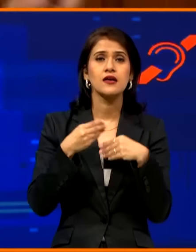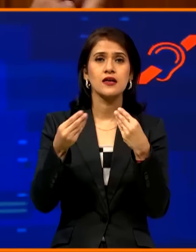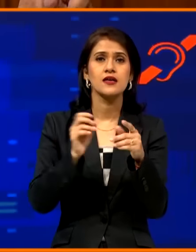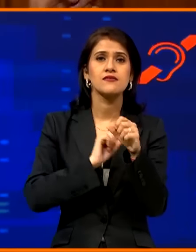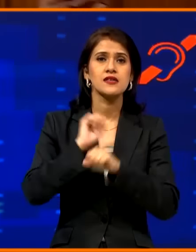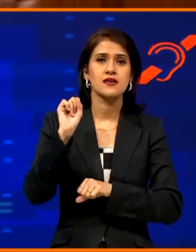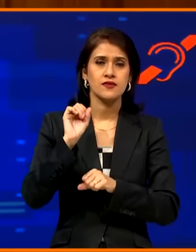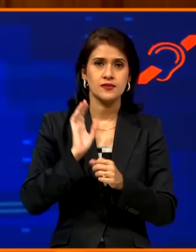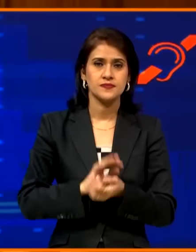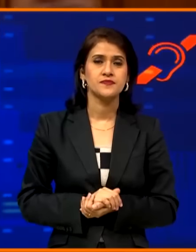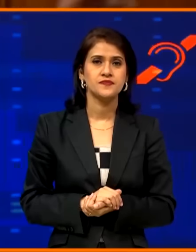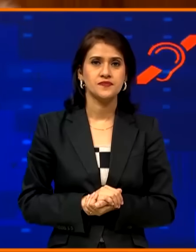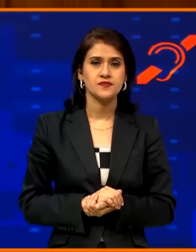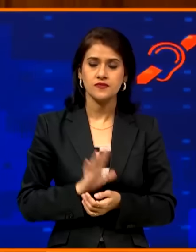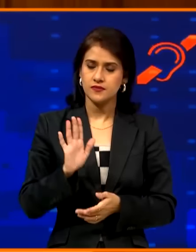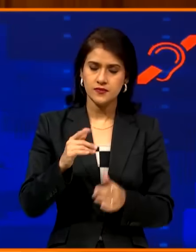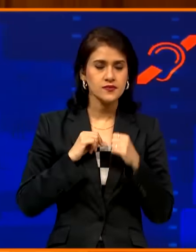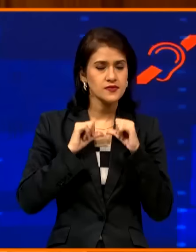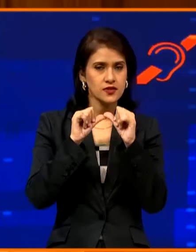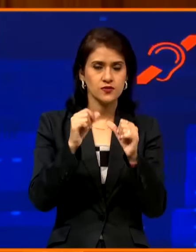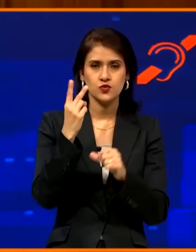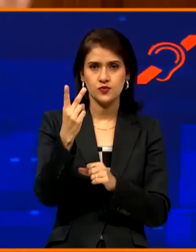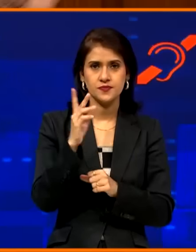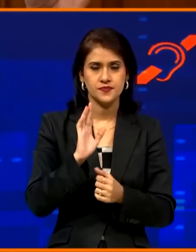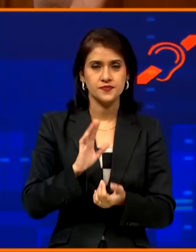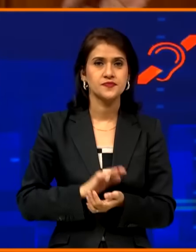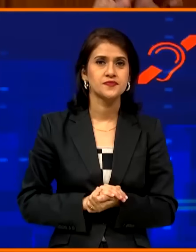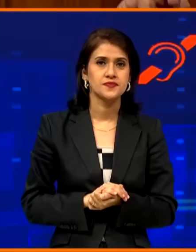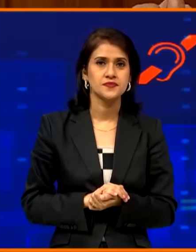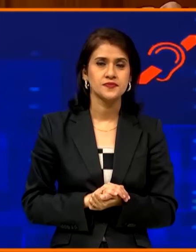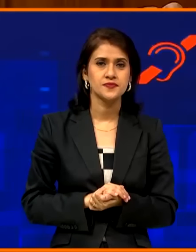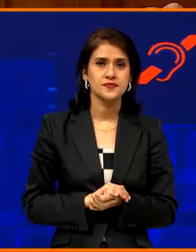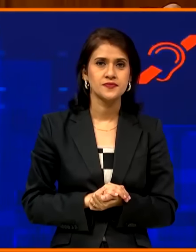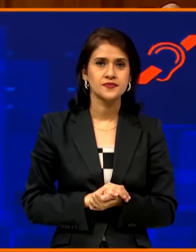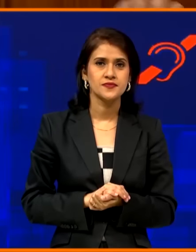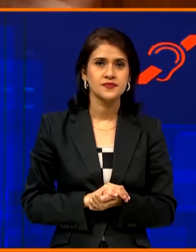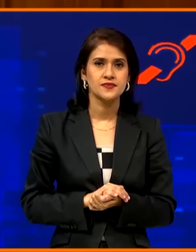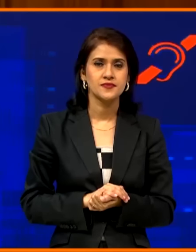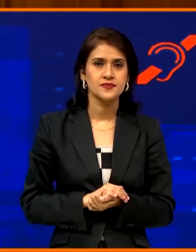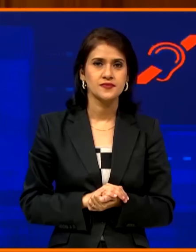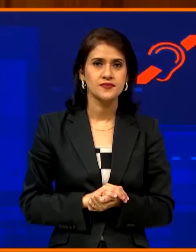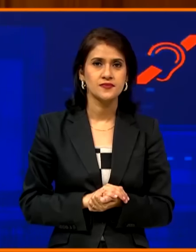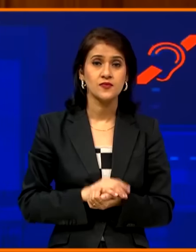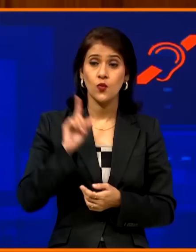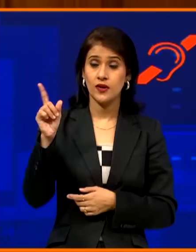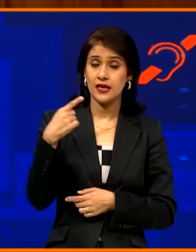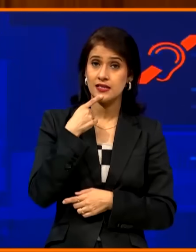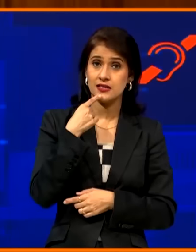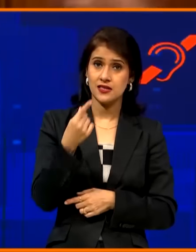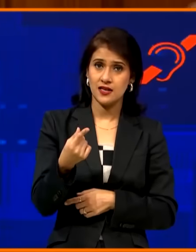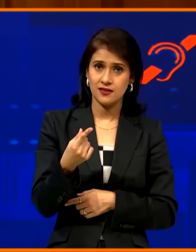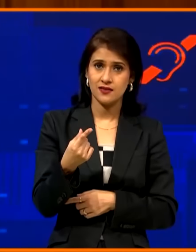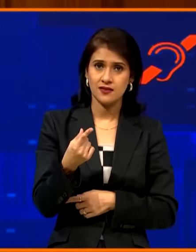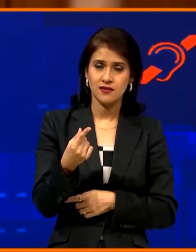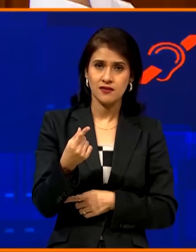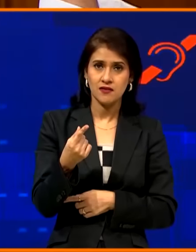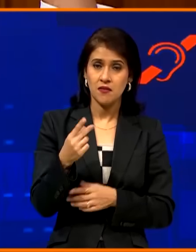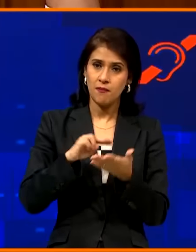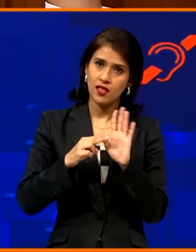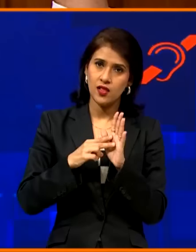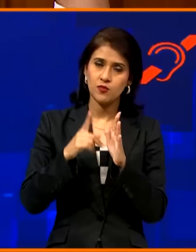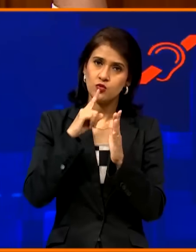ये इसके जवाब में दो बातें हैं एक बात यह है के उनके कह देने से कुछ नहीं होता